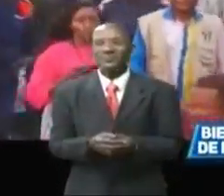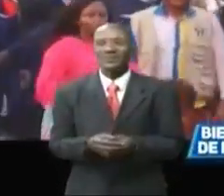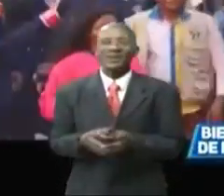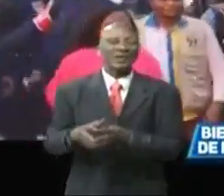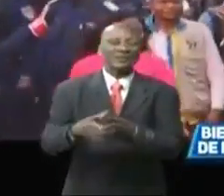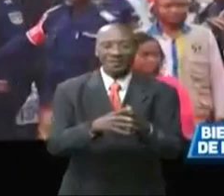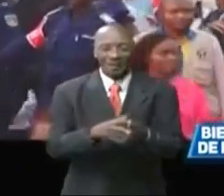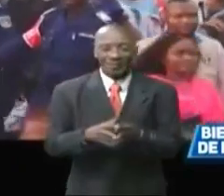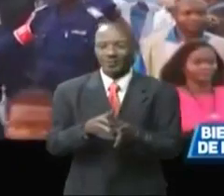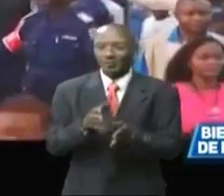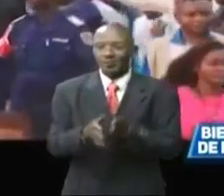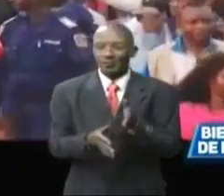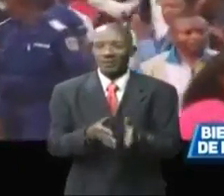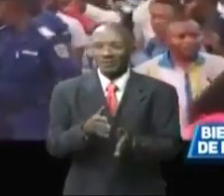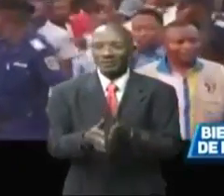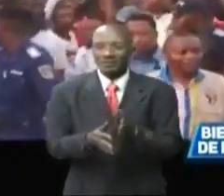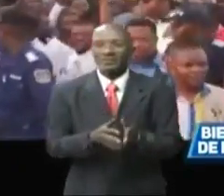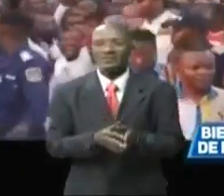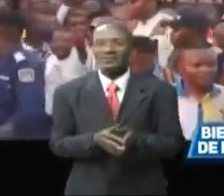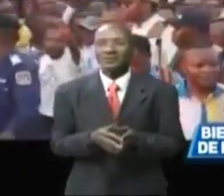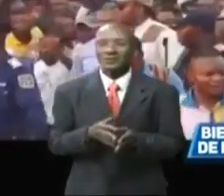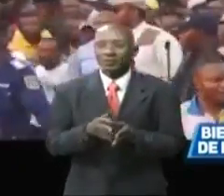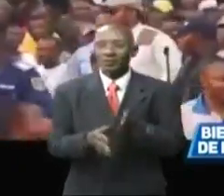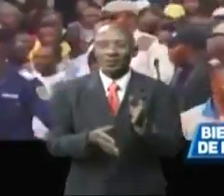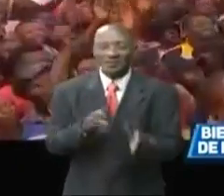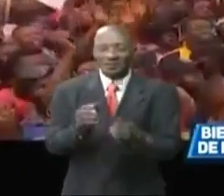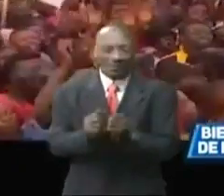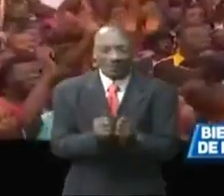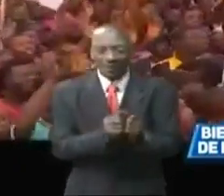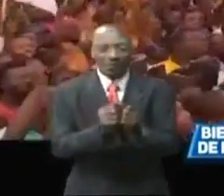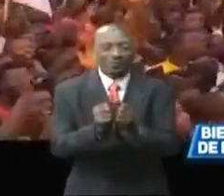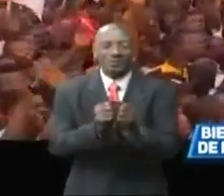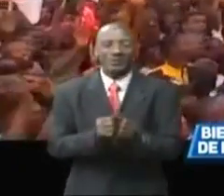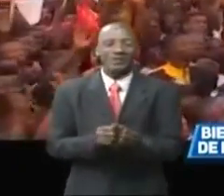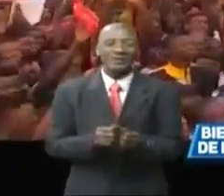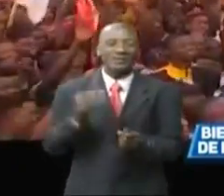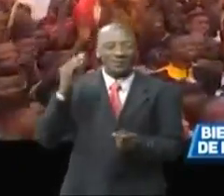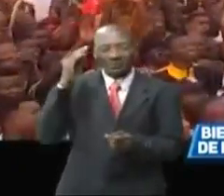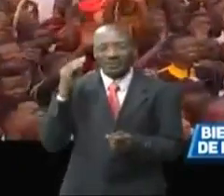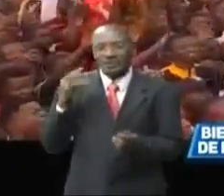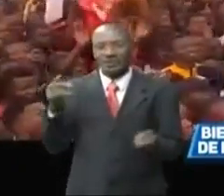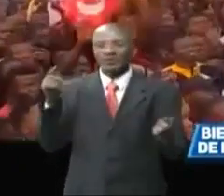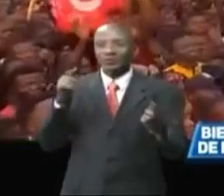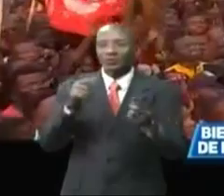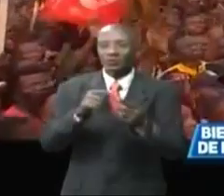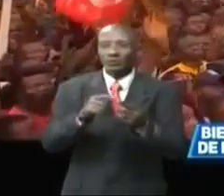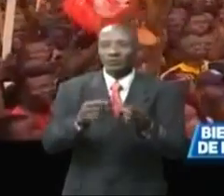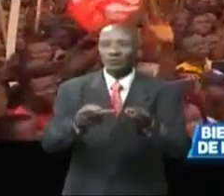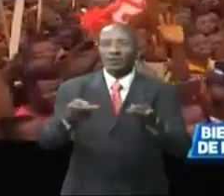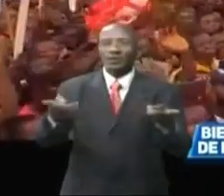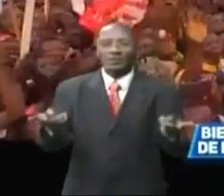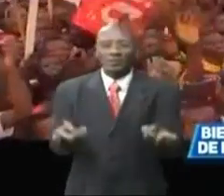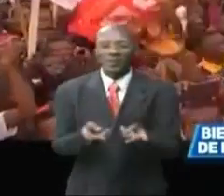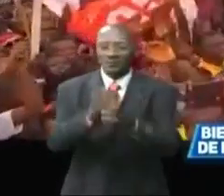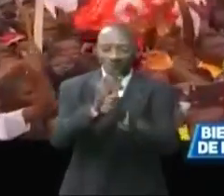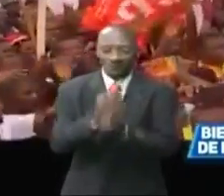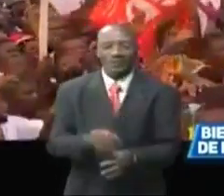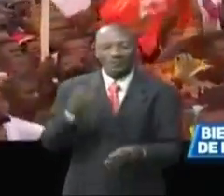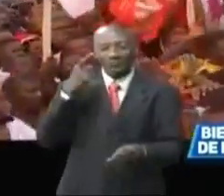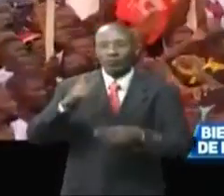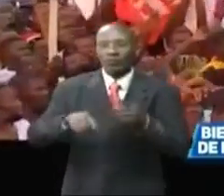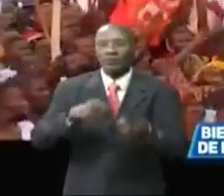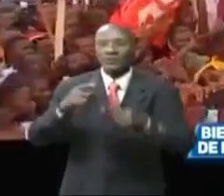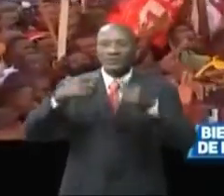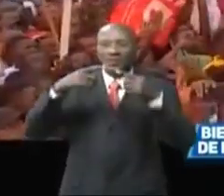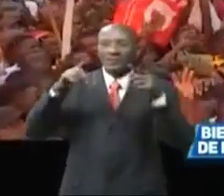du meeting, des milliers de personnes de toutes les couches de la province, les forces vives de la société civile, les partis politiques, membres de